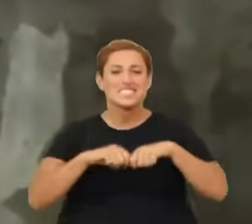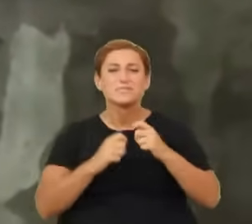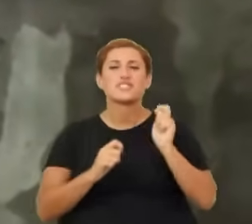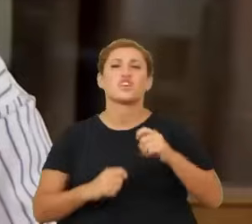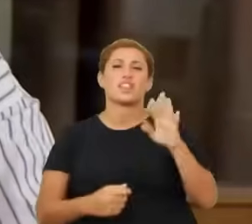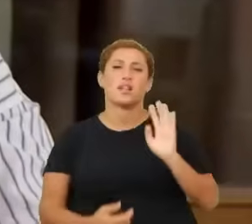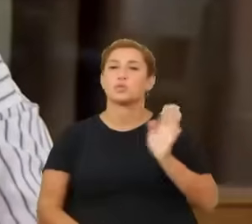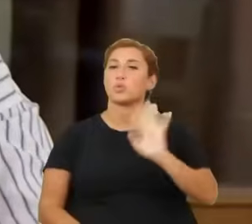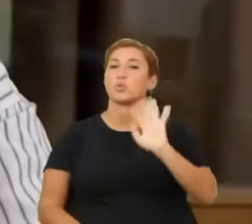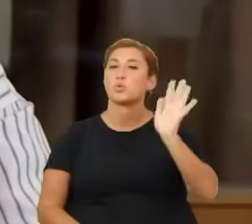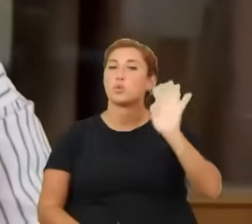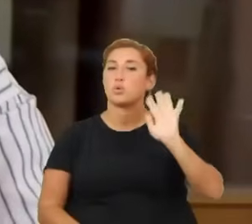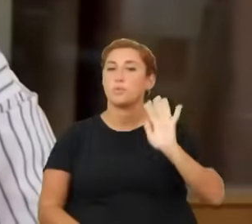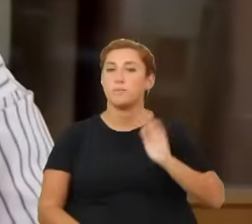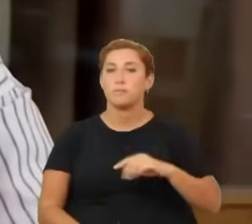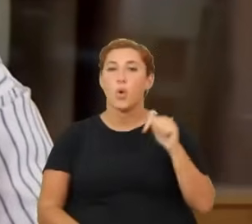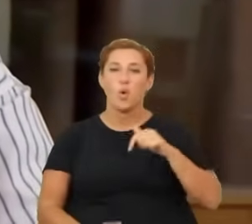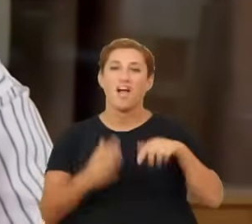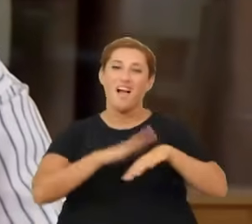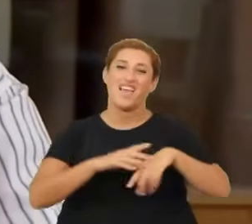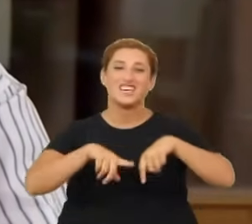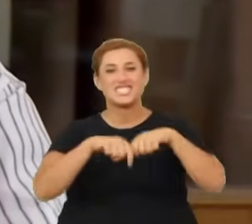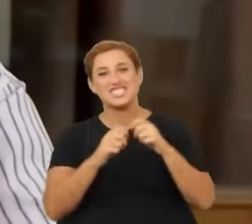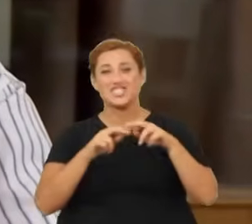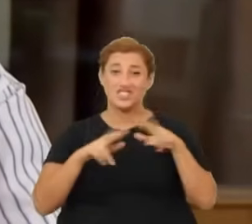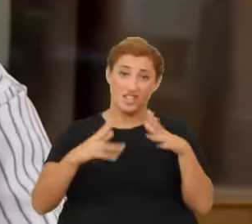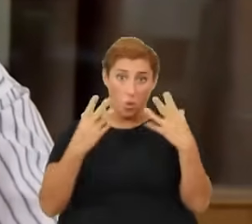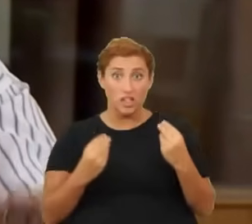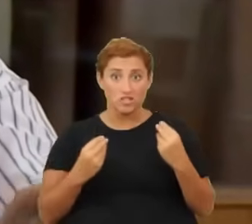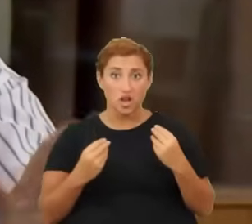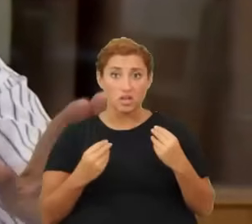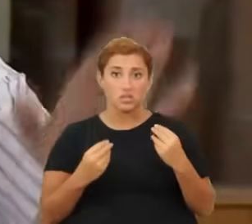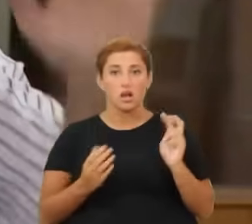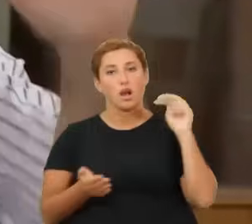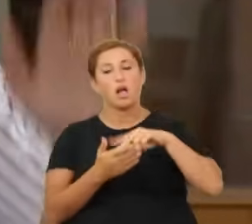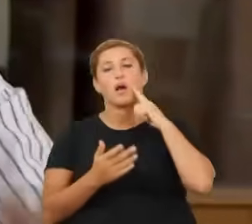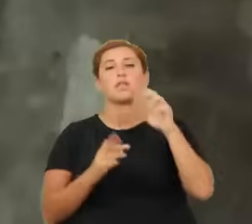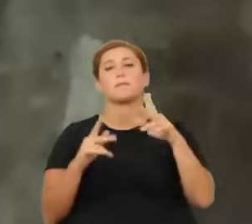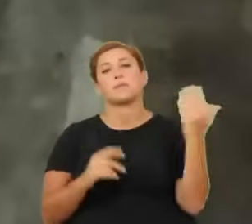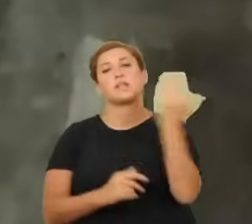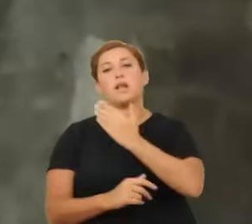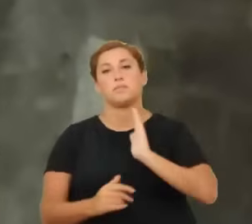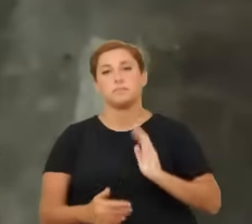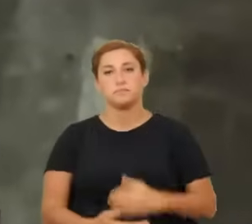kırmamız da gerekmiyor. Yok canım yok. Öyle ayağımız falan çatlayacaksa kalkalım adam gibi gidelim.